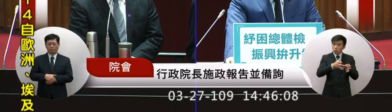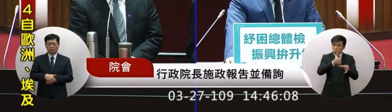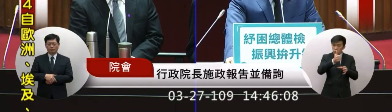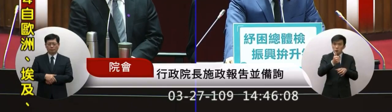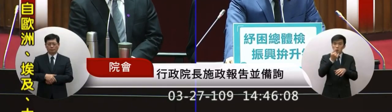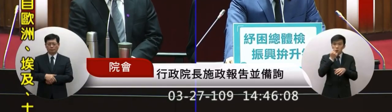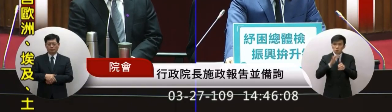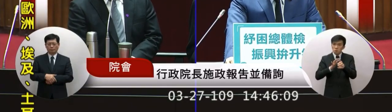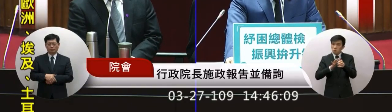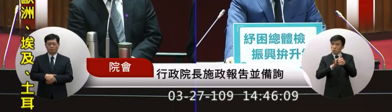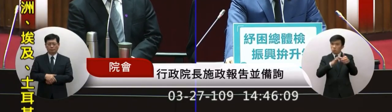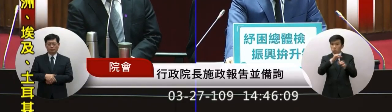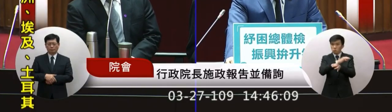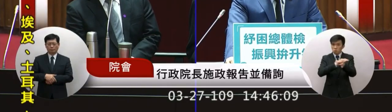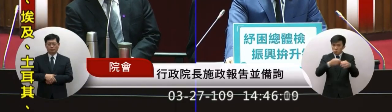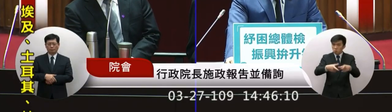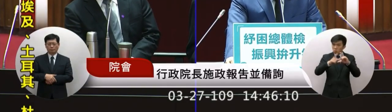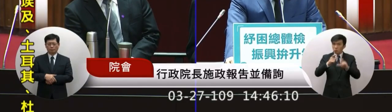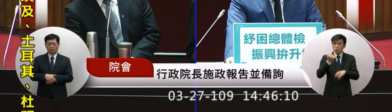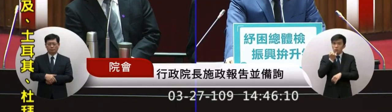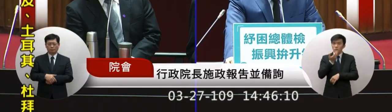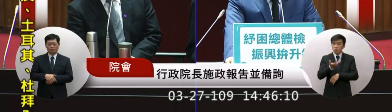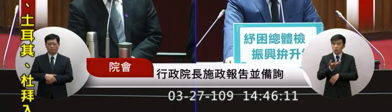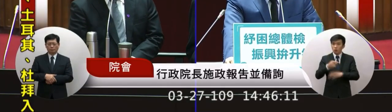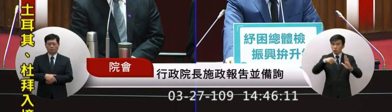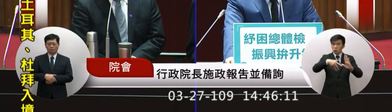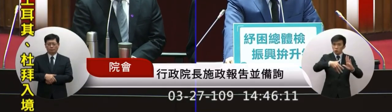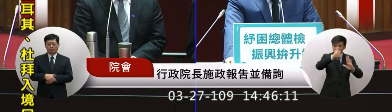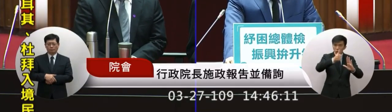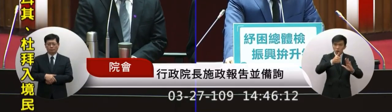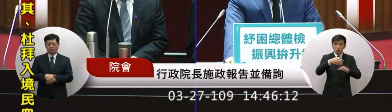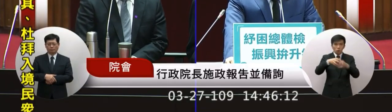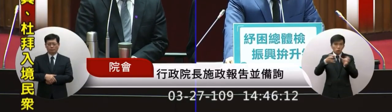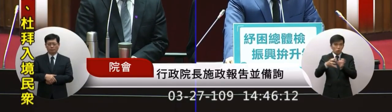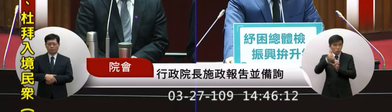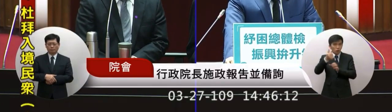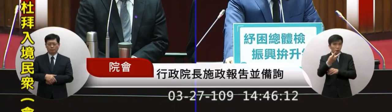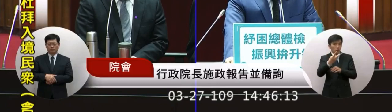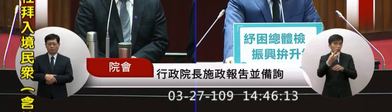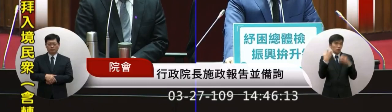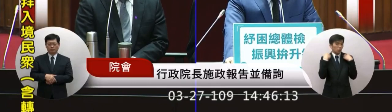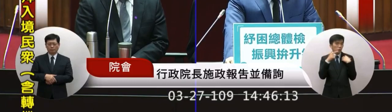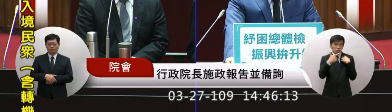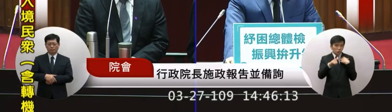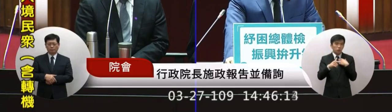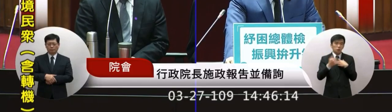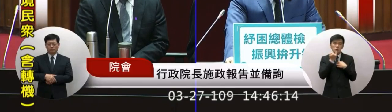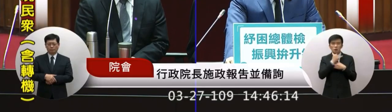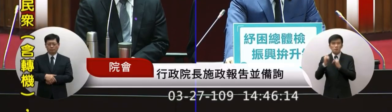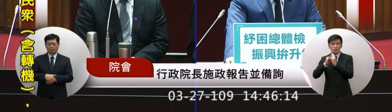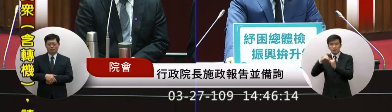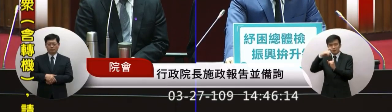是也可以带领我们？因为这个不是部长或是院长一个人的事，可能是连院长都要这样被民众要求